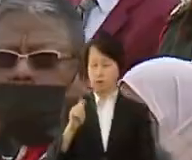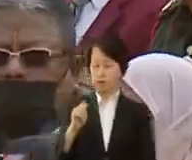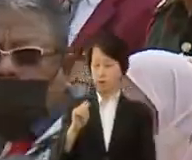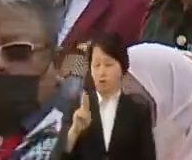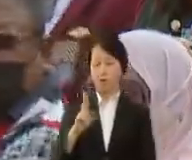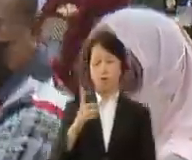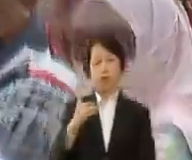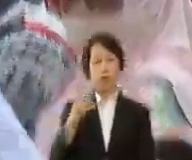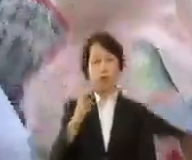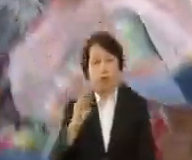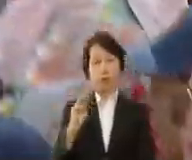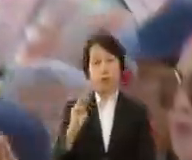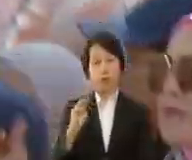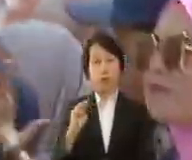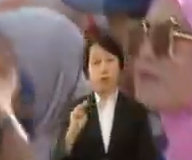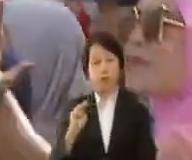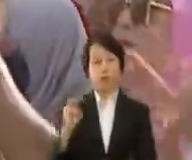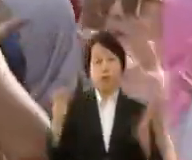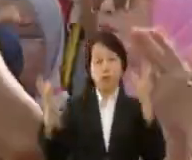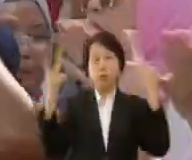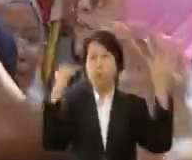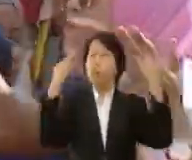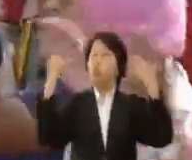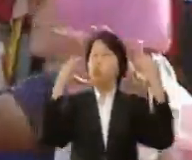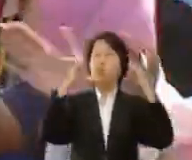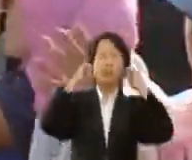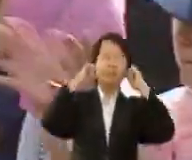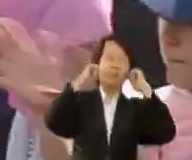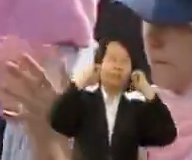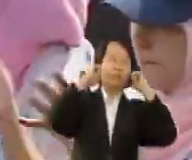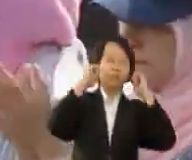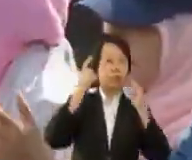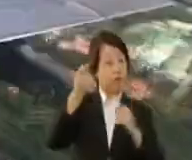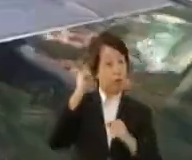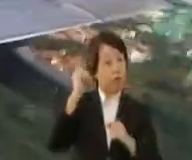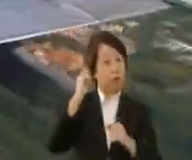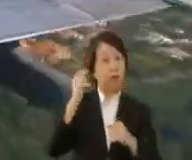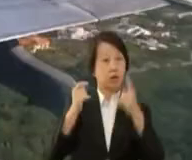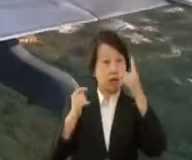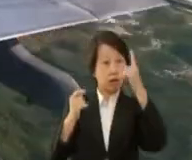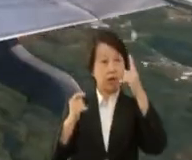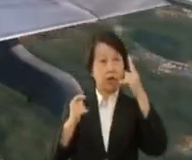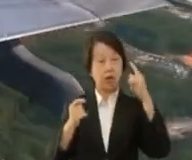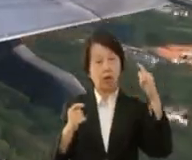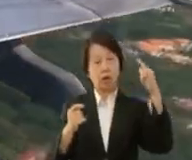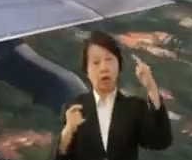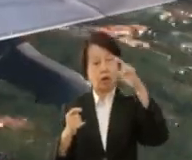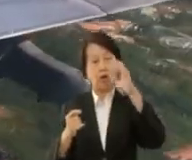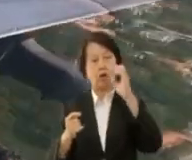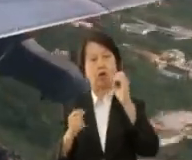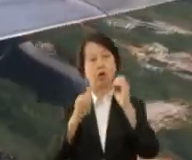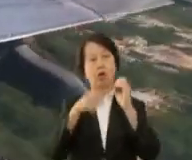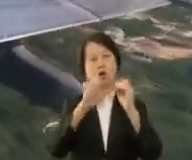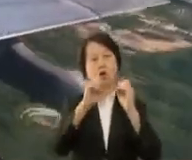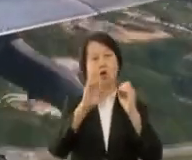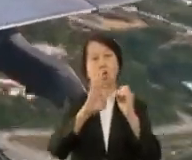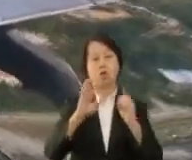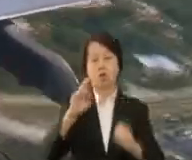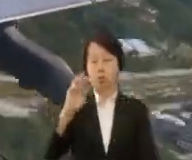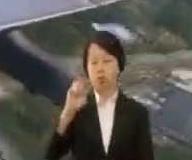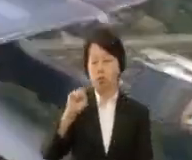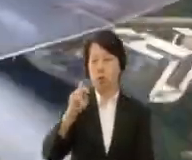diraja Malaysia. Bunyi-bunyi yang hadirin dengar sebentar tadi adalah the sound of freedom.